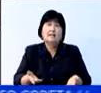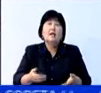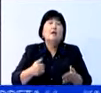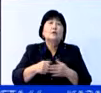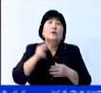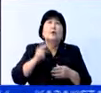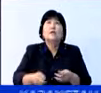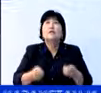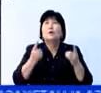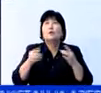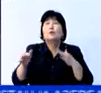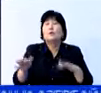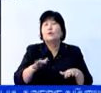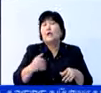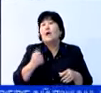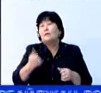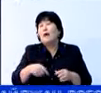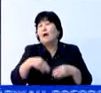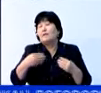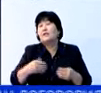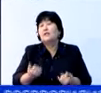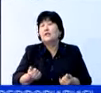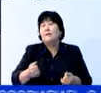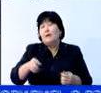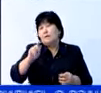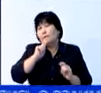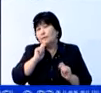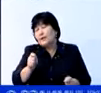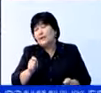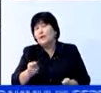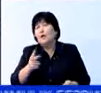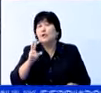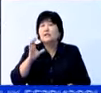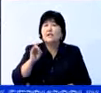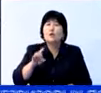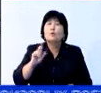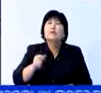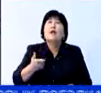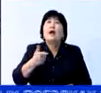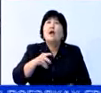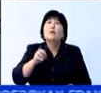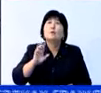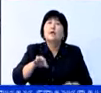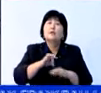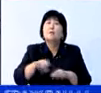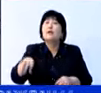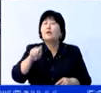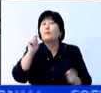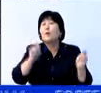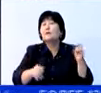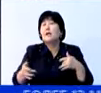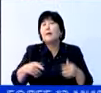года ряд крупных мероприятий. Вручение молодежной премии «Сарымете», премии имени Гани Муратбаева, проведение республиканского